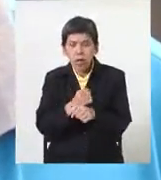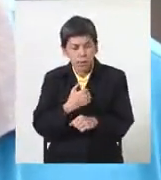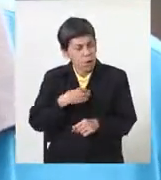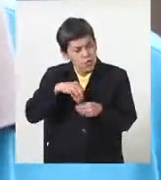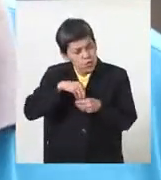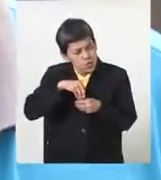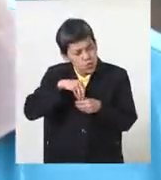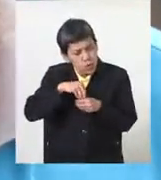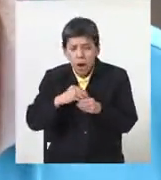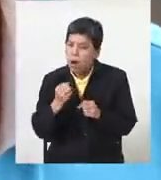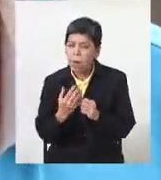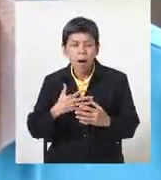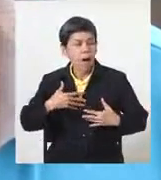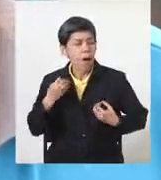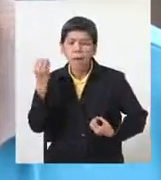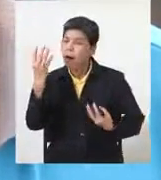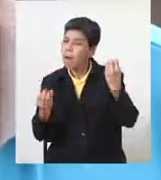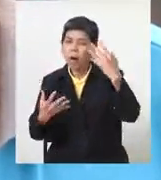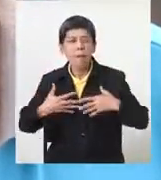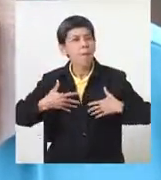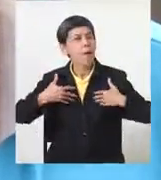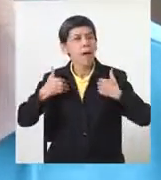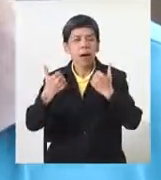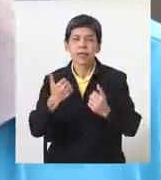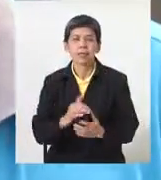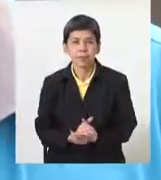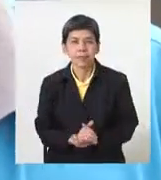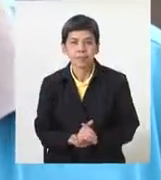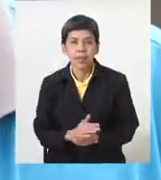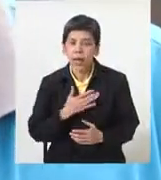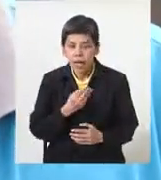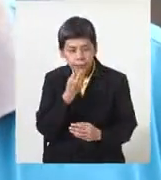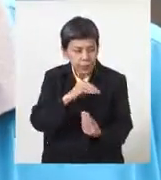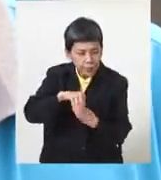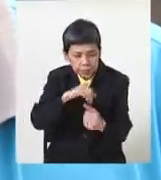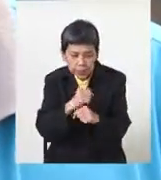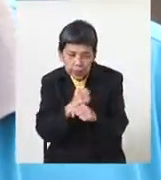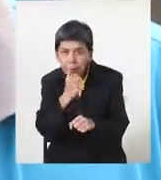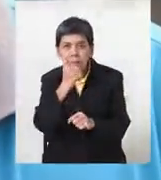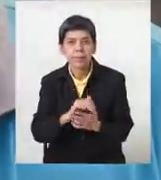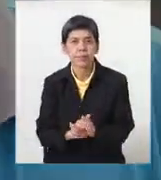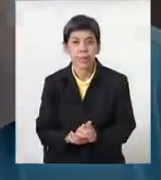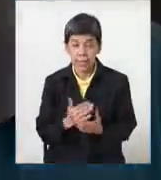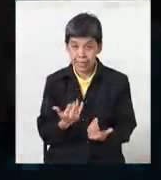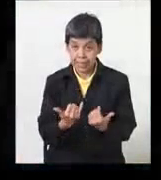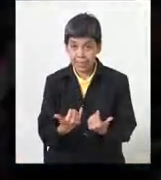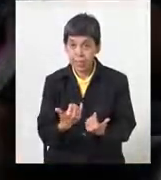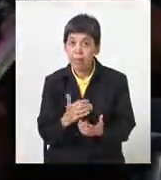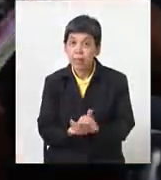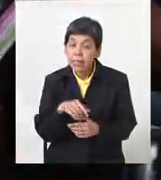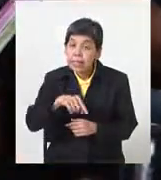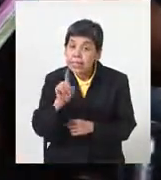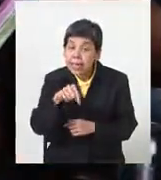คนที่อยู่เนิแล้วจะไม่อยากไปไหนมันร่มลื่นแล้วมันปลอดภัยด้วยเนินน่ะใครทำกินก็ดีคือน้ำน้ำดีหมด